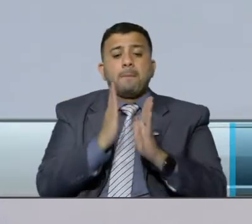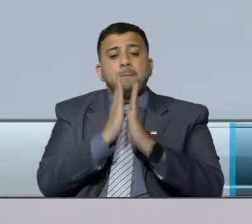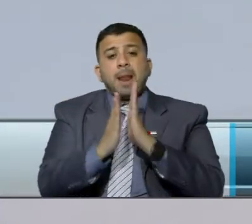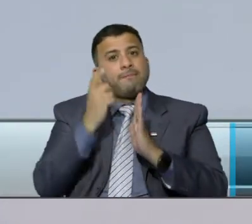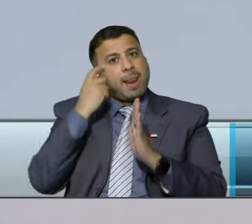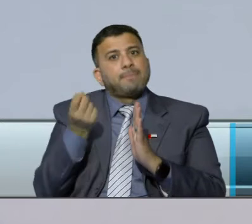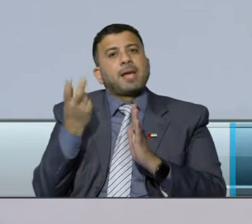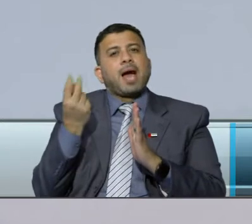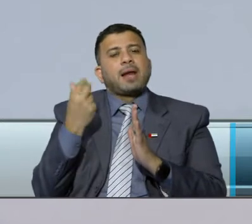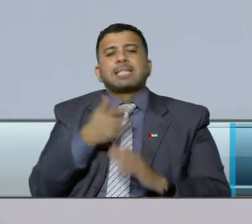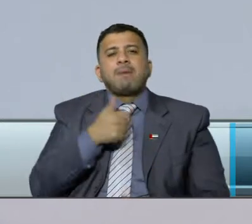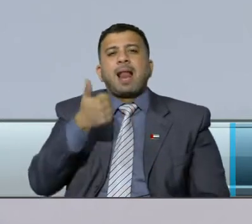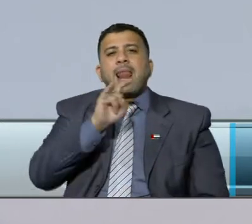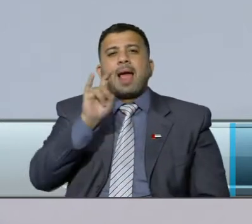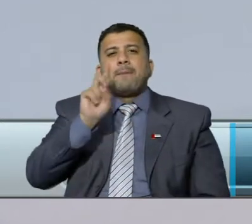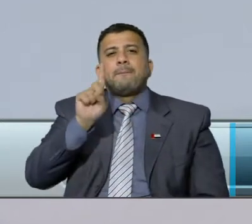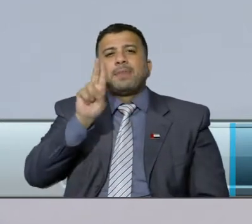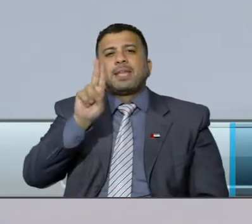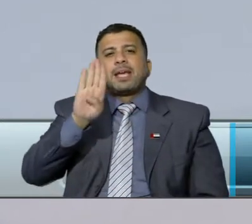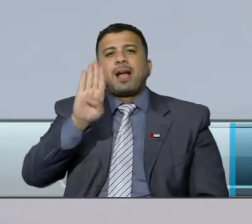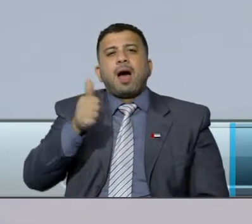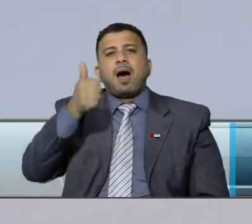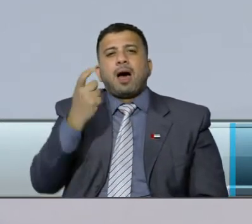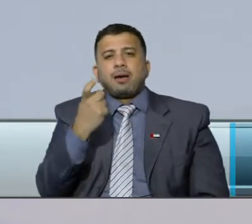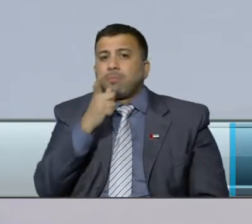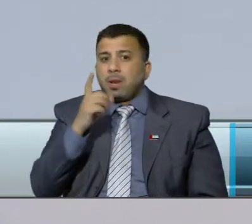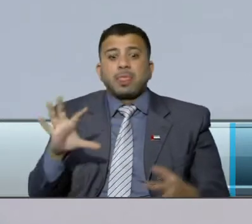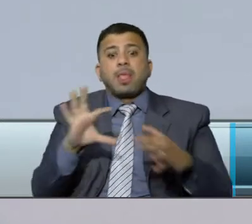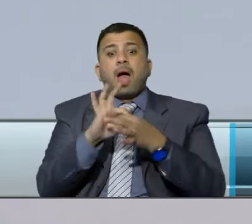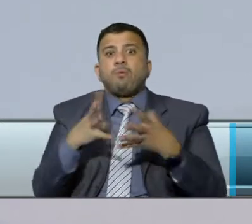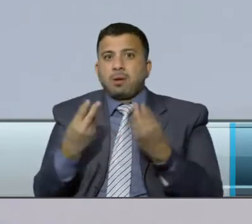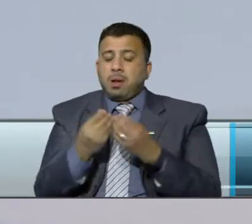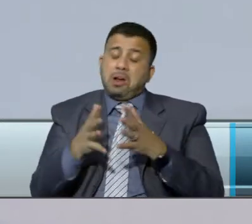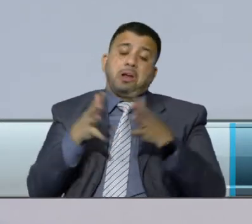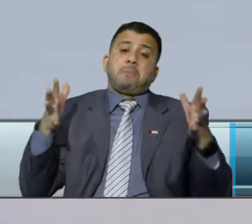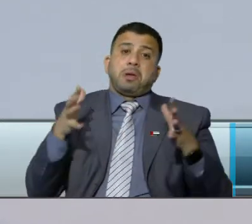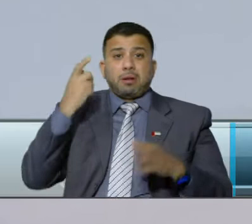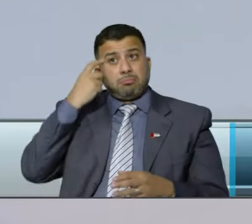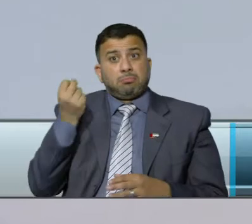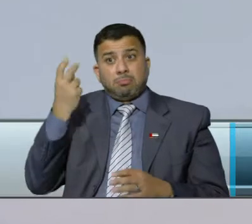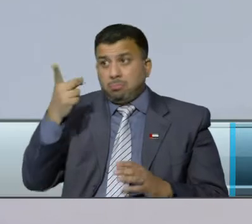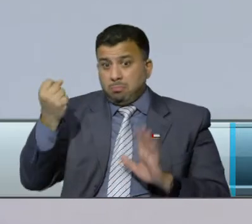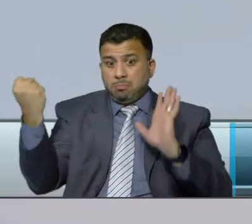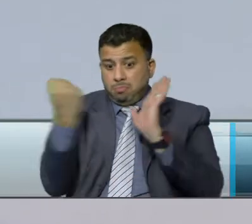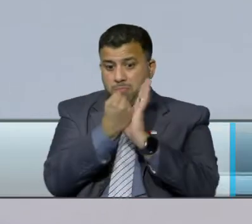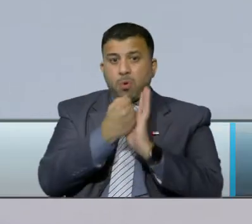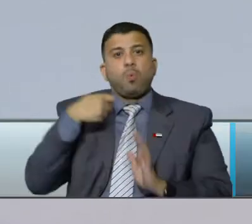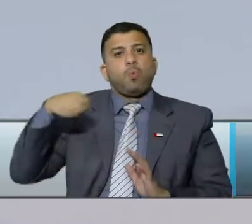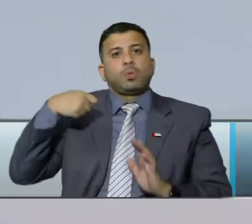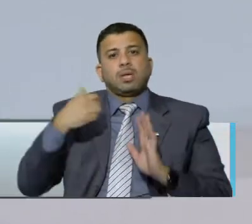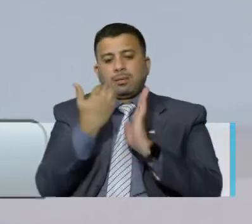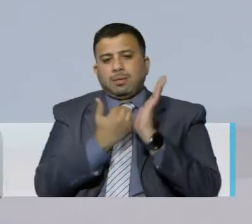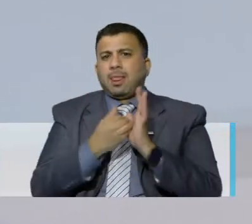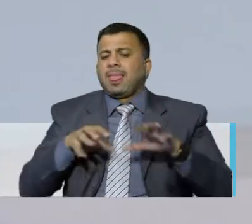جدا مهم، وسوف يكون هناك تعاون كبير. عندنا مكتب براءات الاختراع الموجود عندنا في الوزارة، سوف